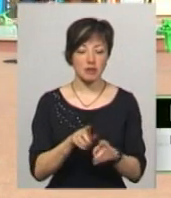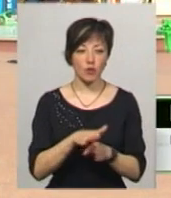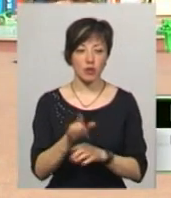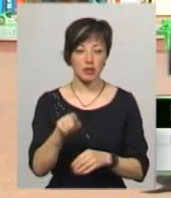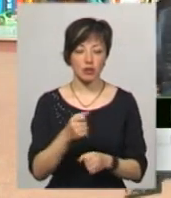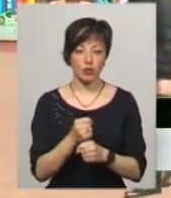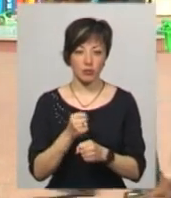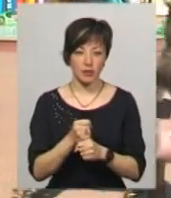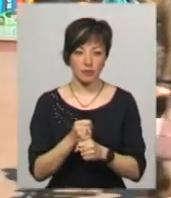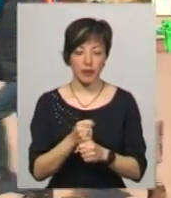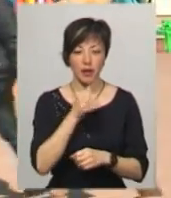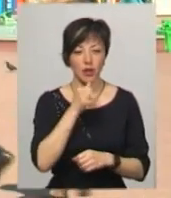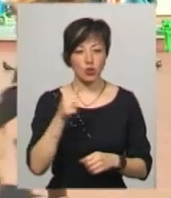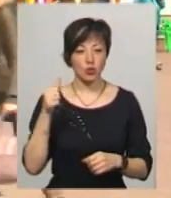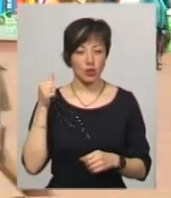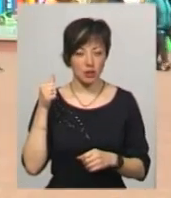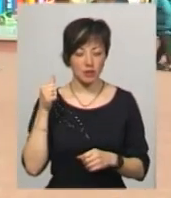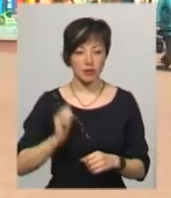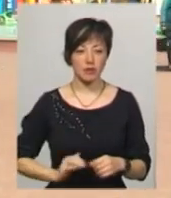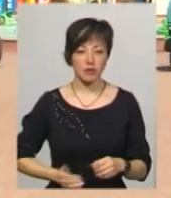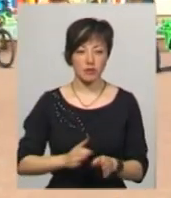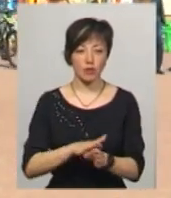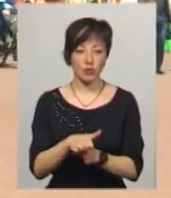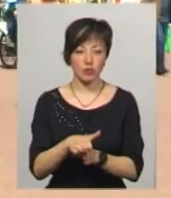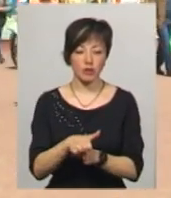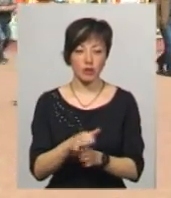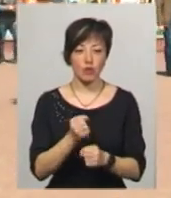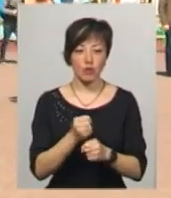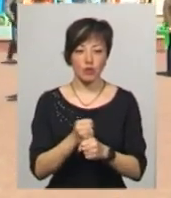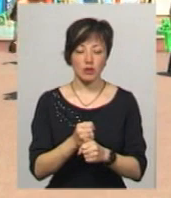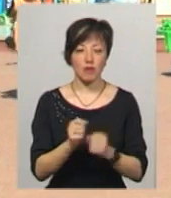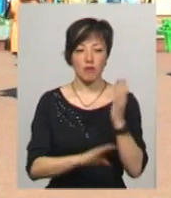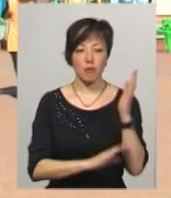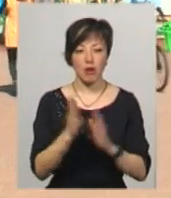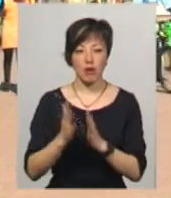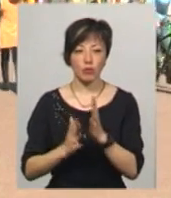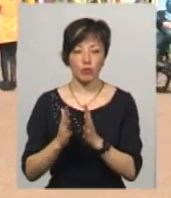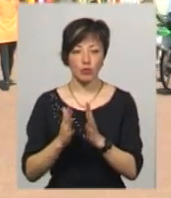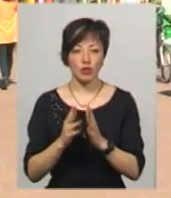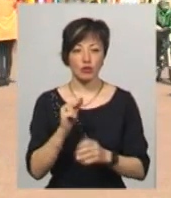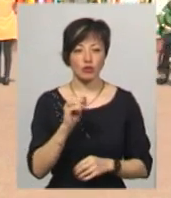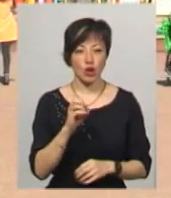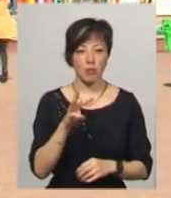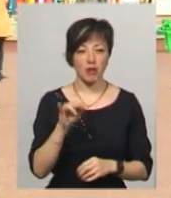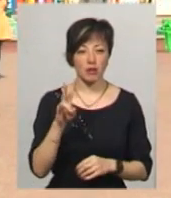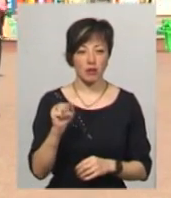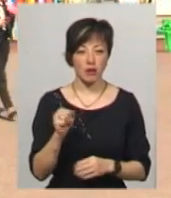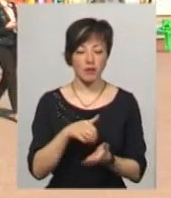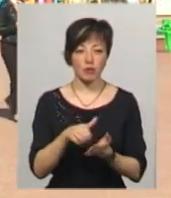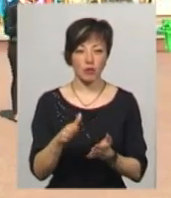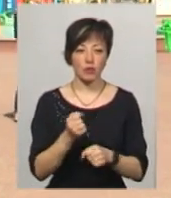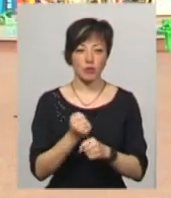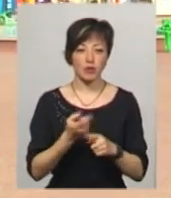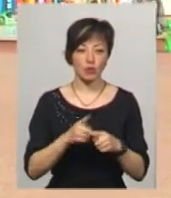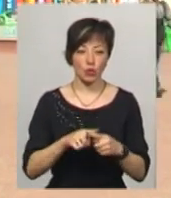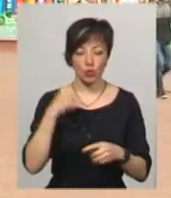робіт. Торік підрядник, який виконував роботи в парку Чекмана, відмовився робити цього